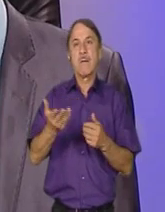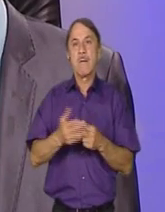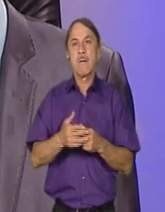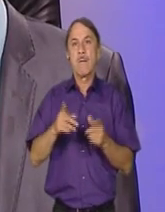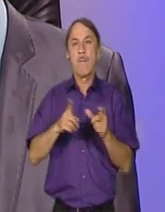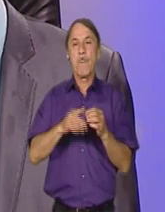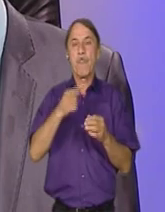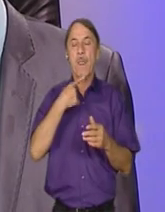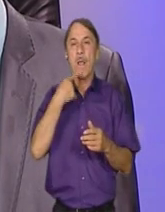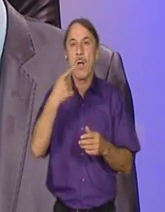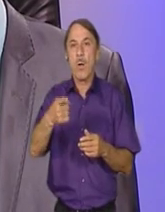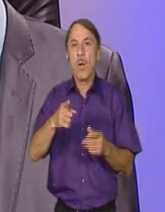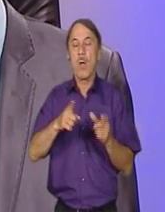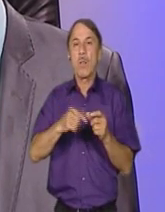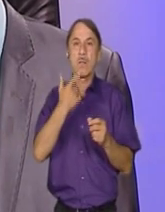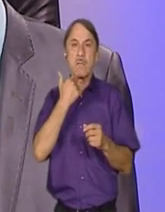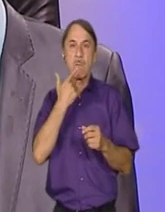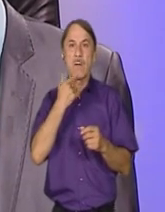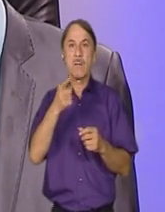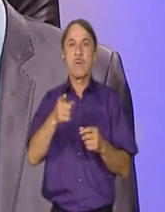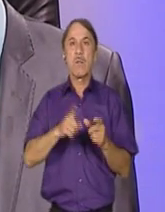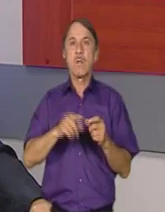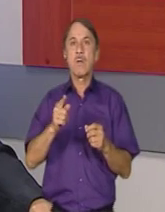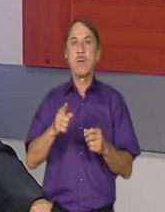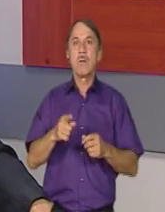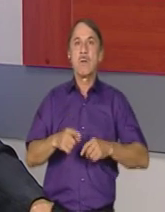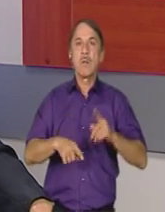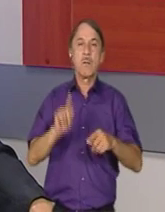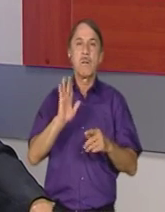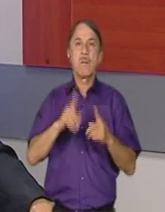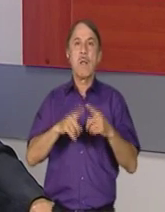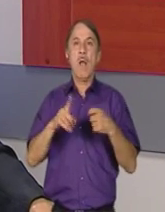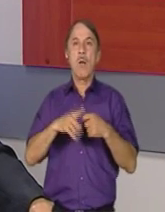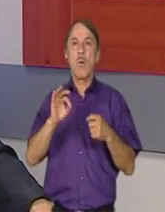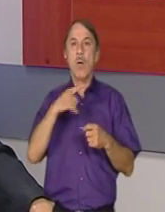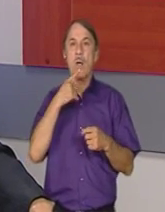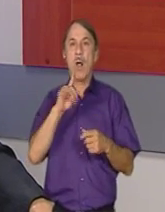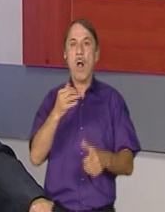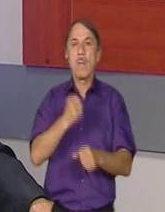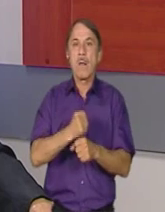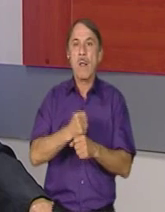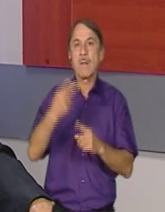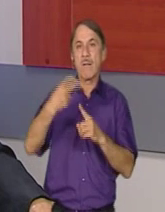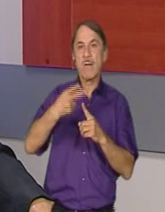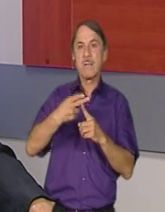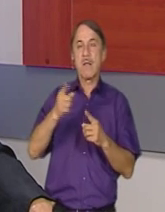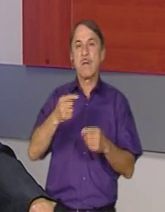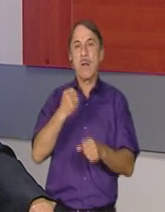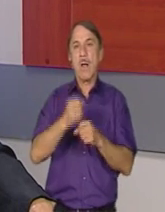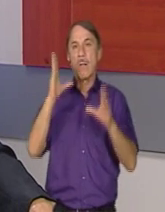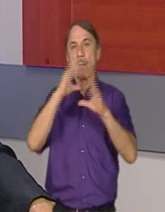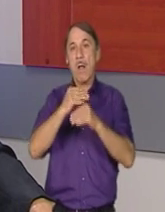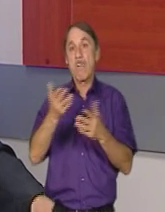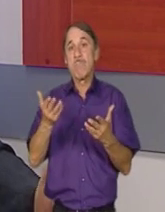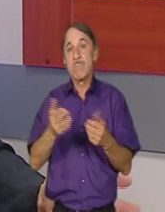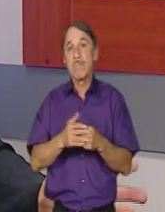televizija, ili ne ukidajte nam TV pretplatu, platit ćemo samo da ih ne gledamo i tako. Jer i kad ne radi televizija,